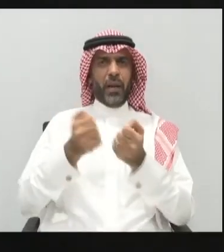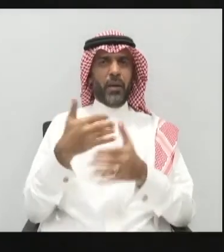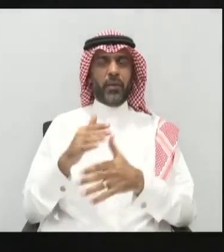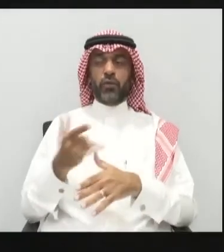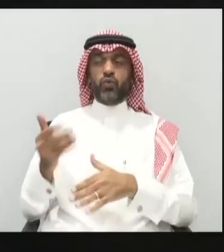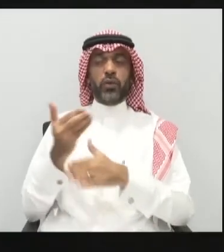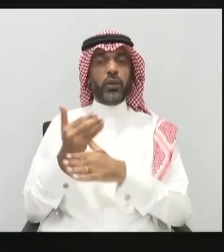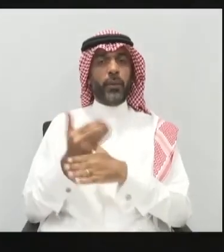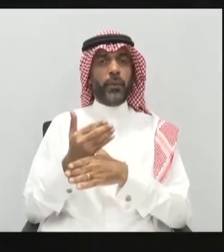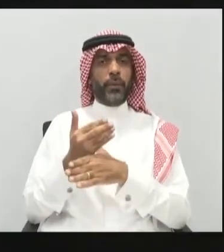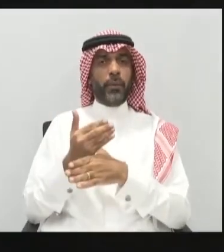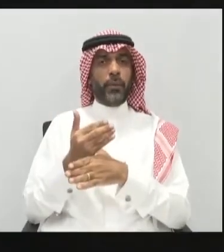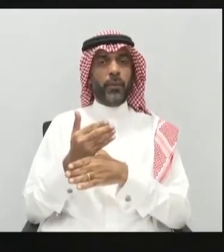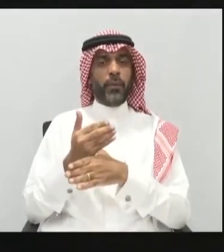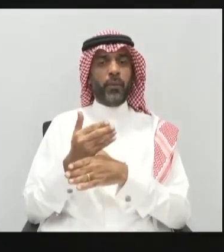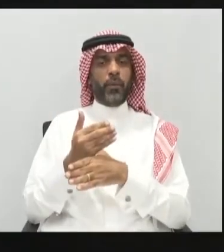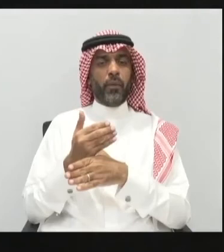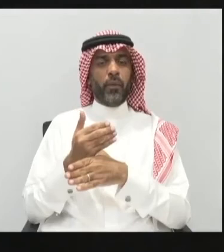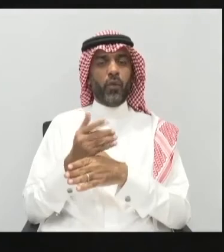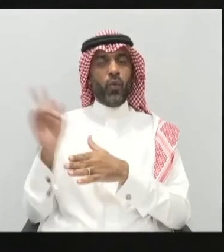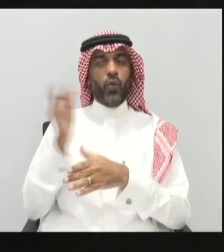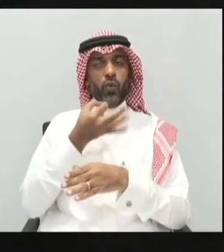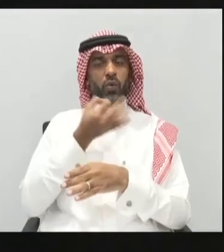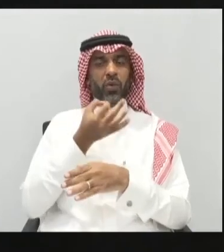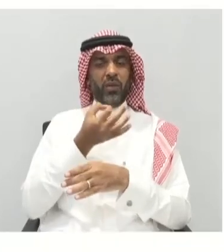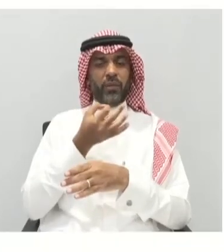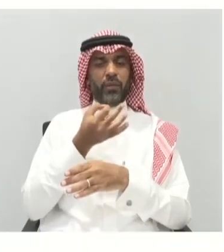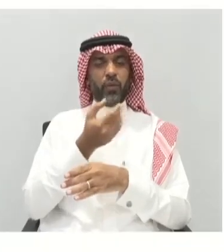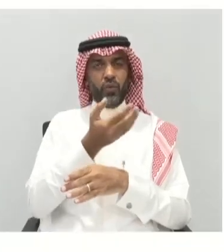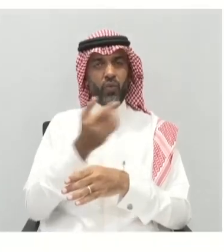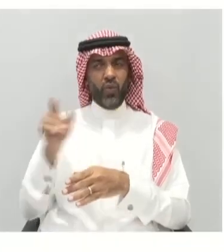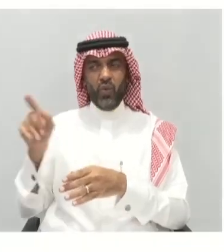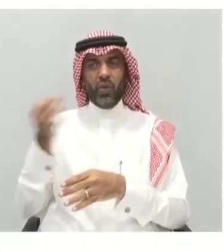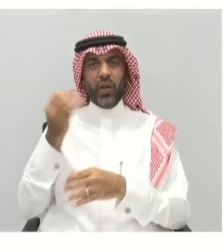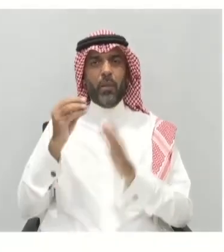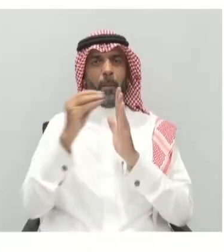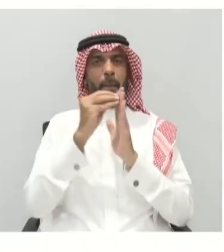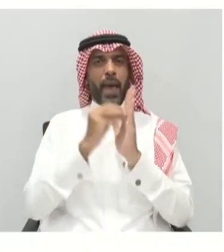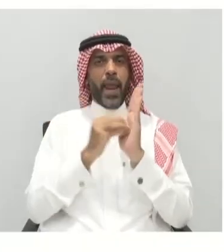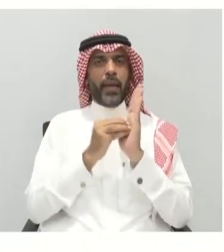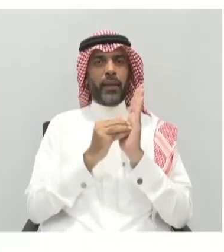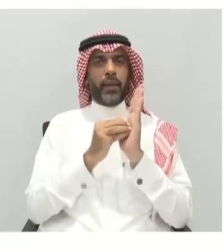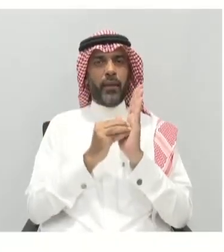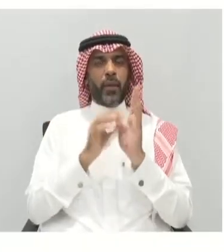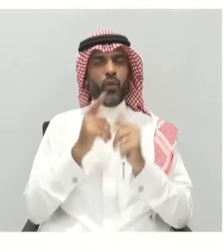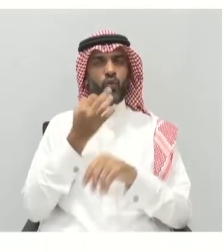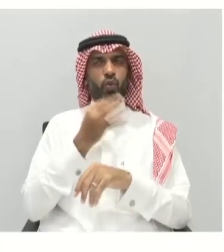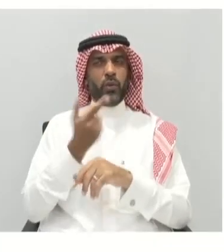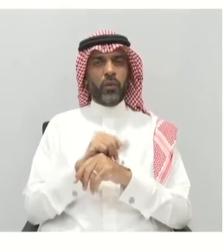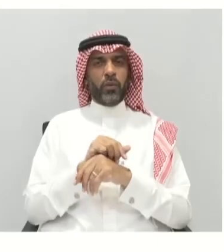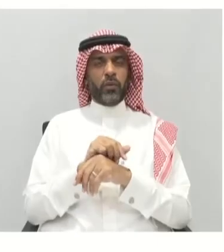لماذا طيب هو ماذا يقول ياتي ببيانات مثلا يقول ان مثلا